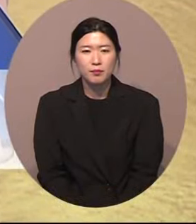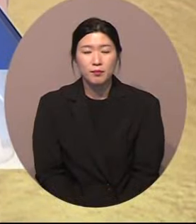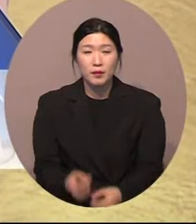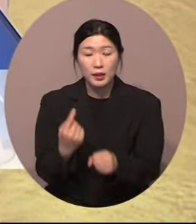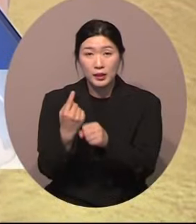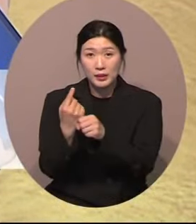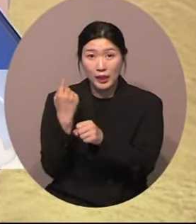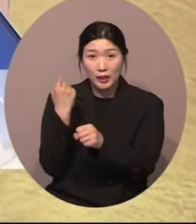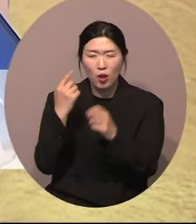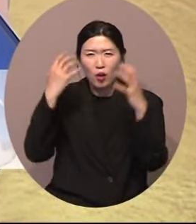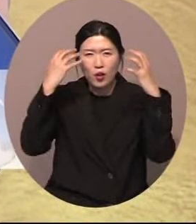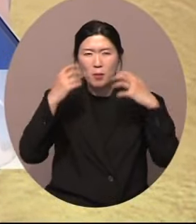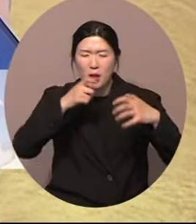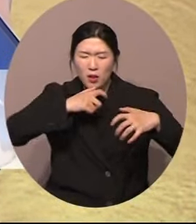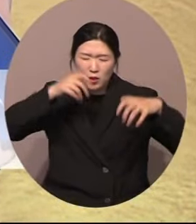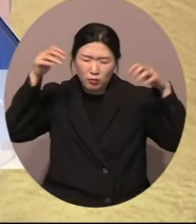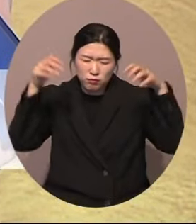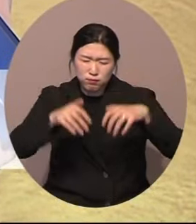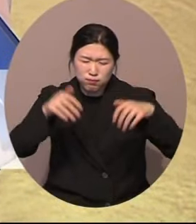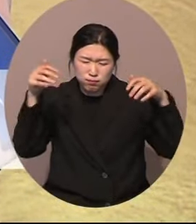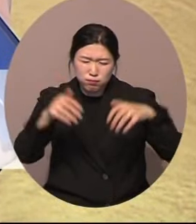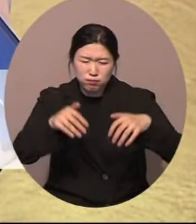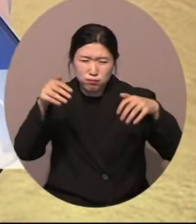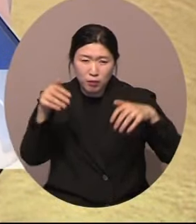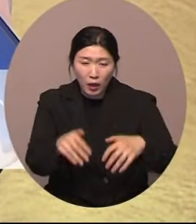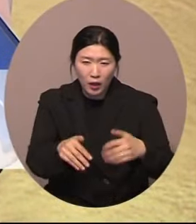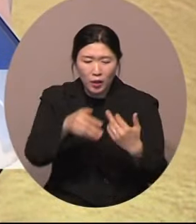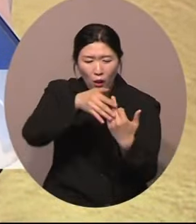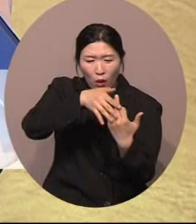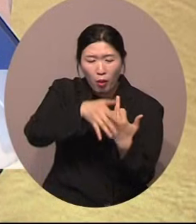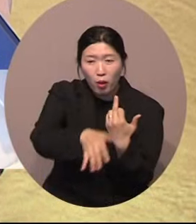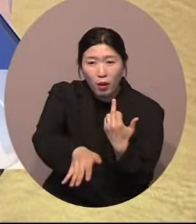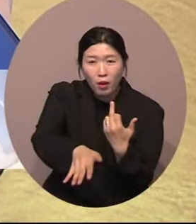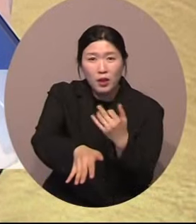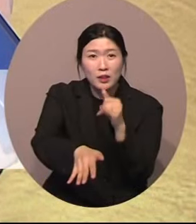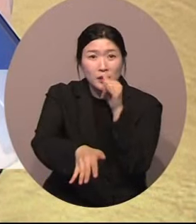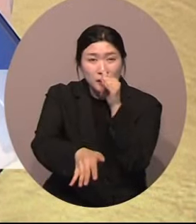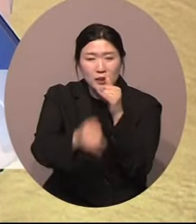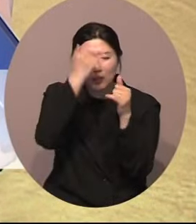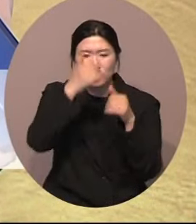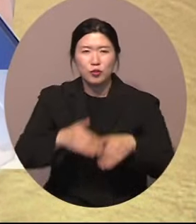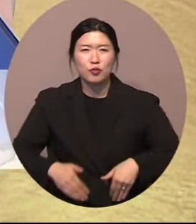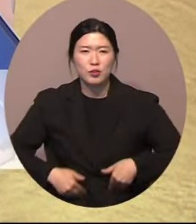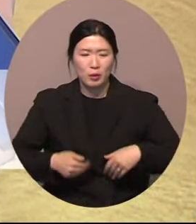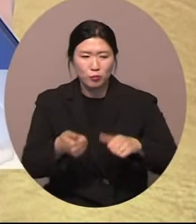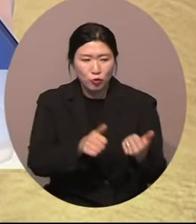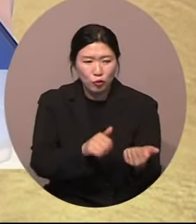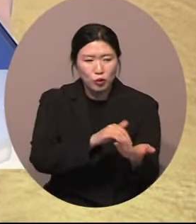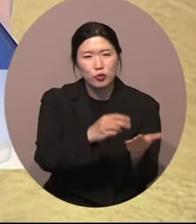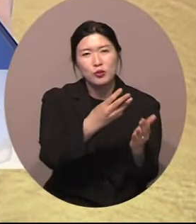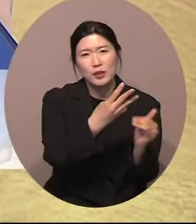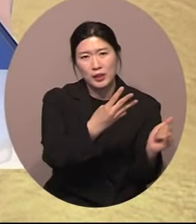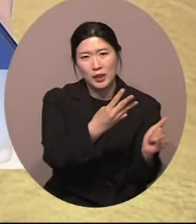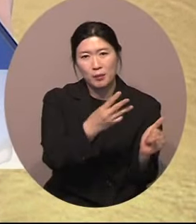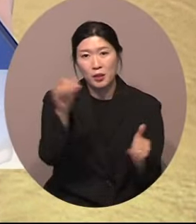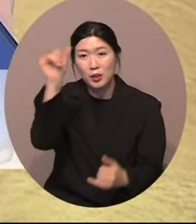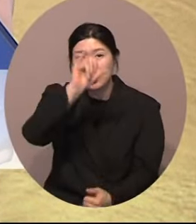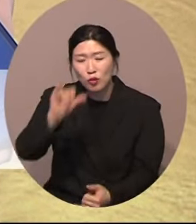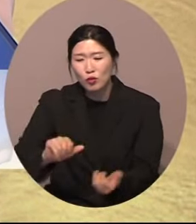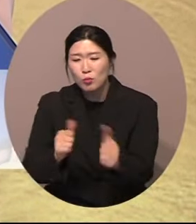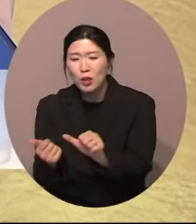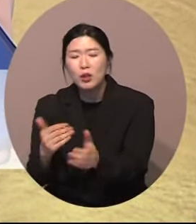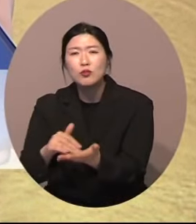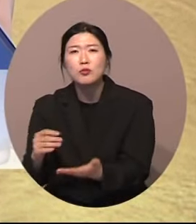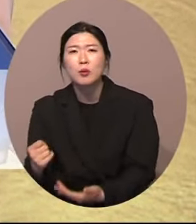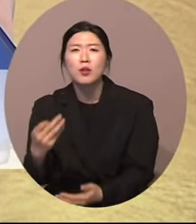지난해 여름 이른바 국지적 극한 호우로 산사태가 발생하면서 충남에서 세 명 전국적으로도 13명이